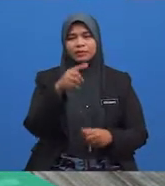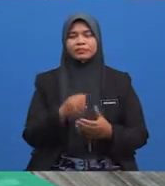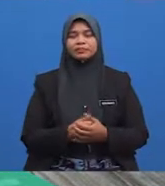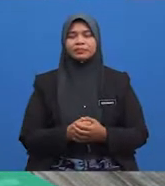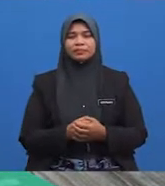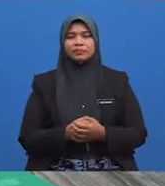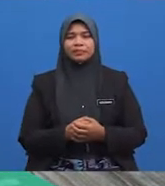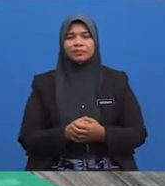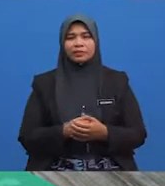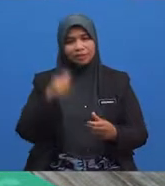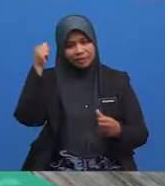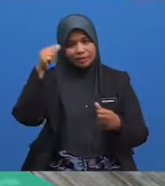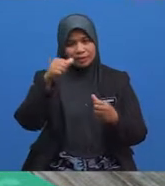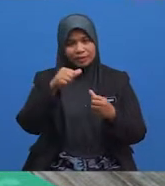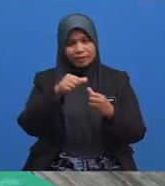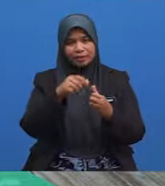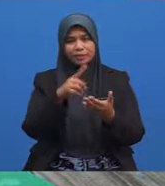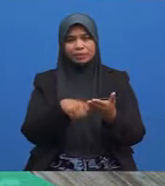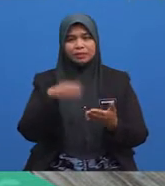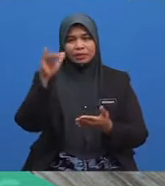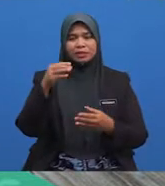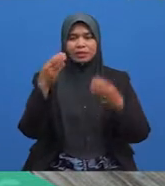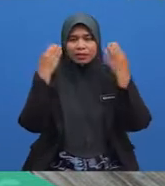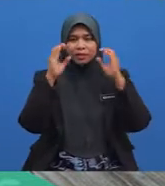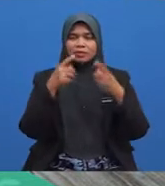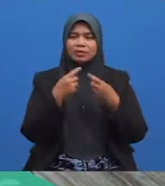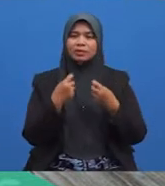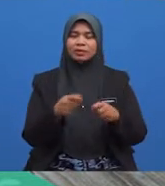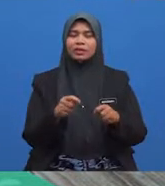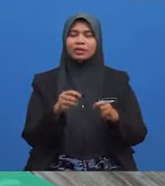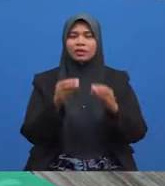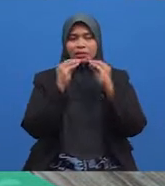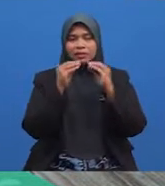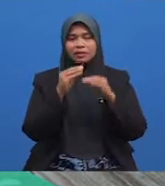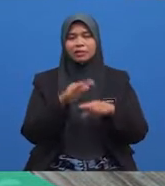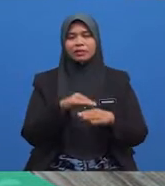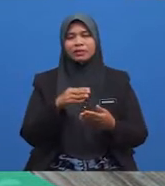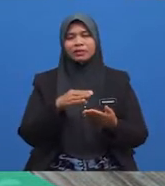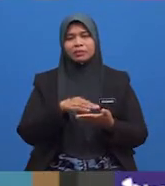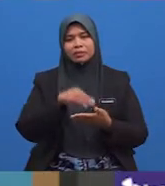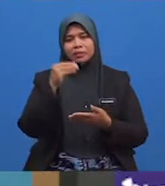murid-murid, dengan apa yang telah cikgu ajar pada sesi pembelajaran lepas?